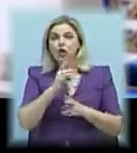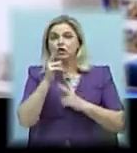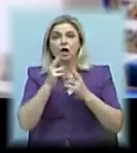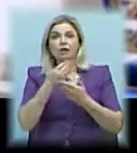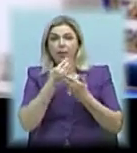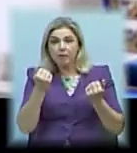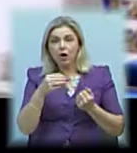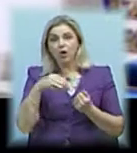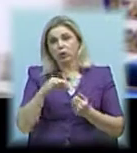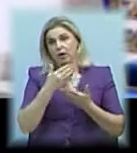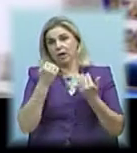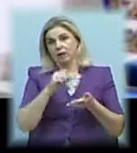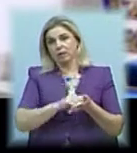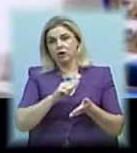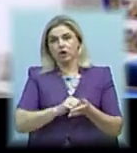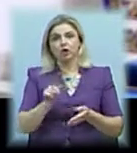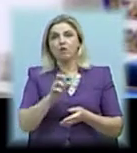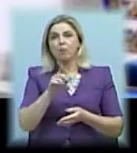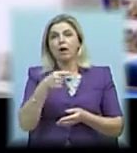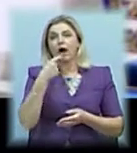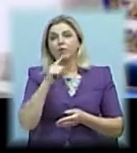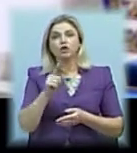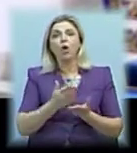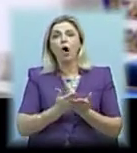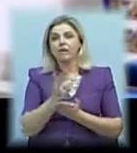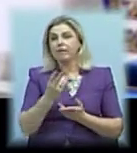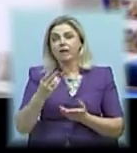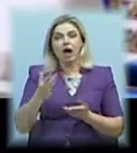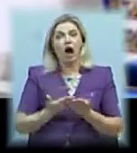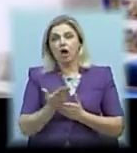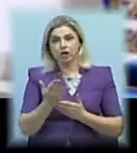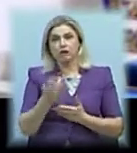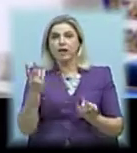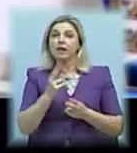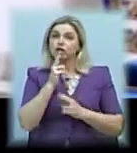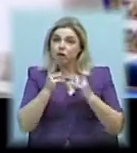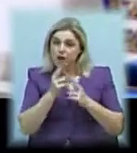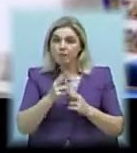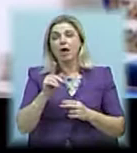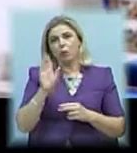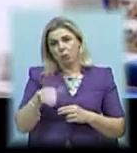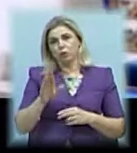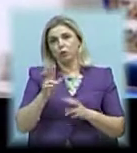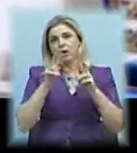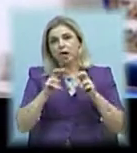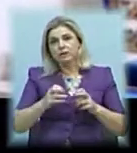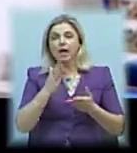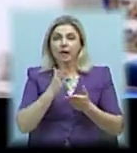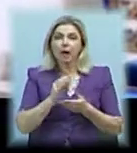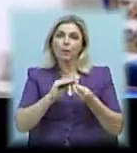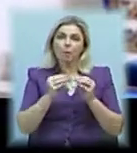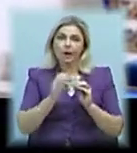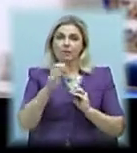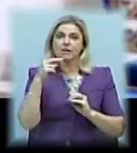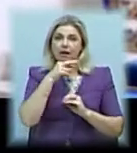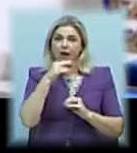то немає причини, щоб казати, що ліки неякісні. Треба мати скаргу, тоді можна розглядати, чи є проблема з ліками, і